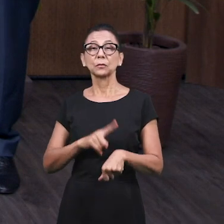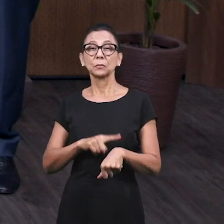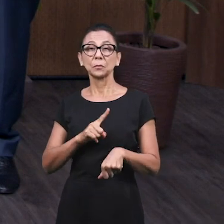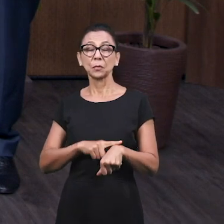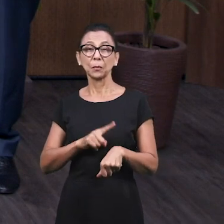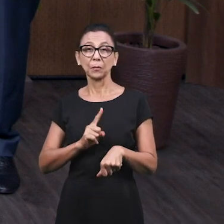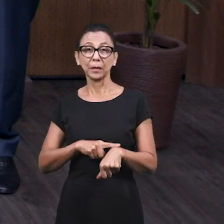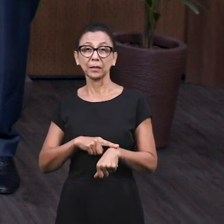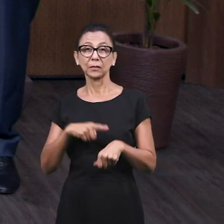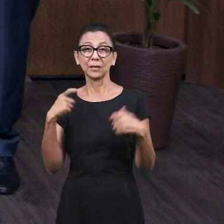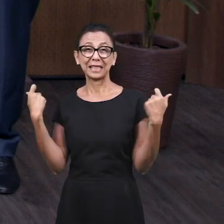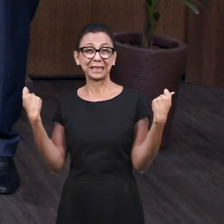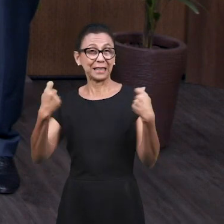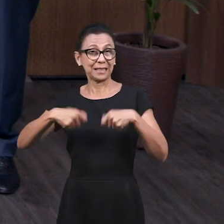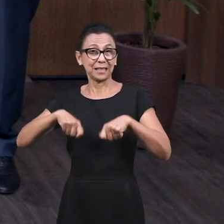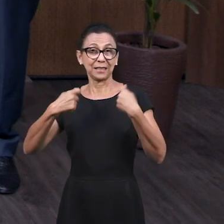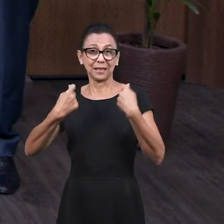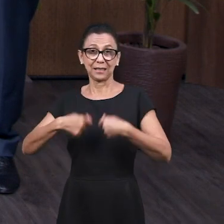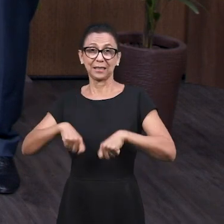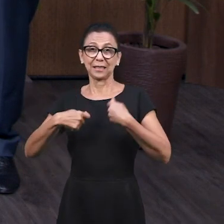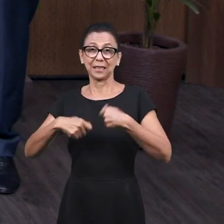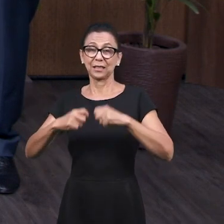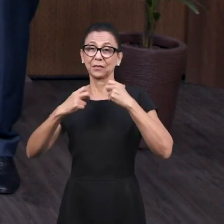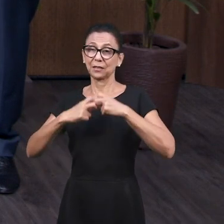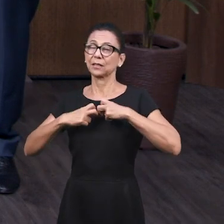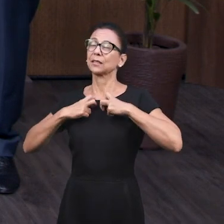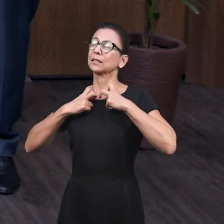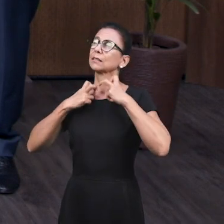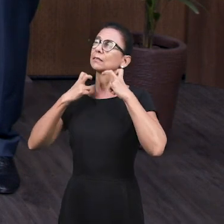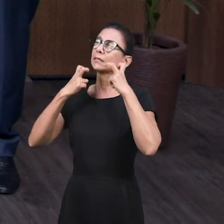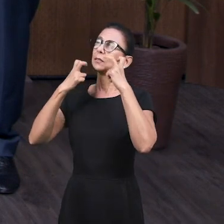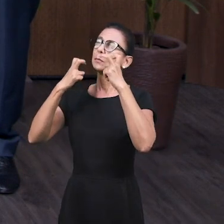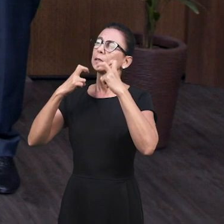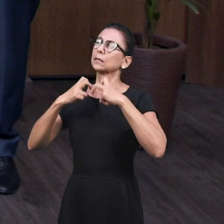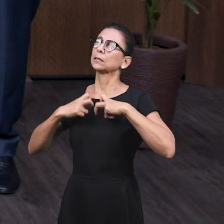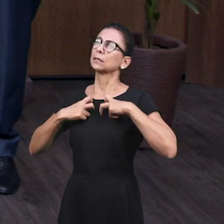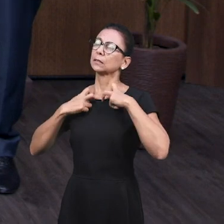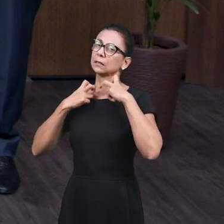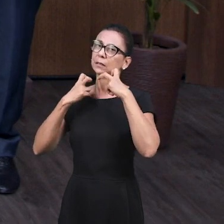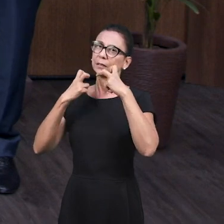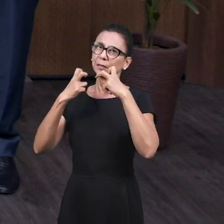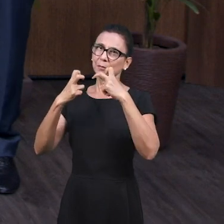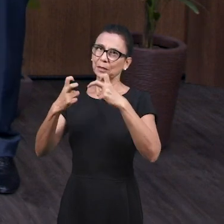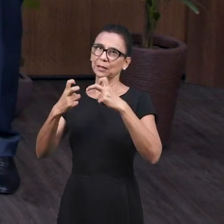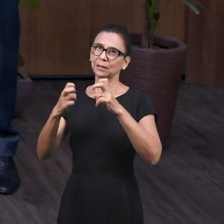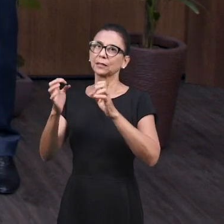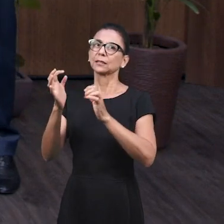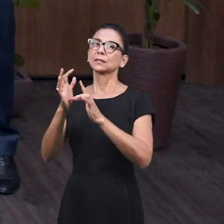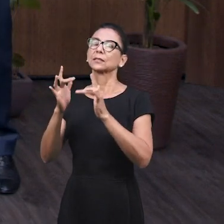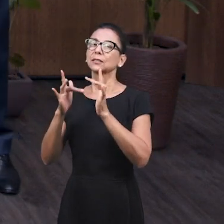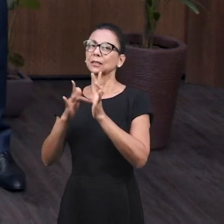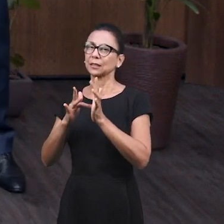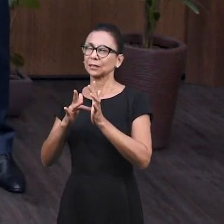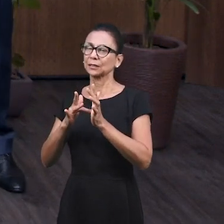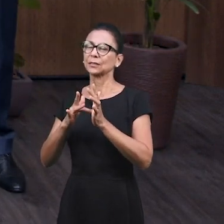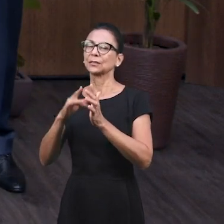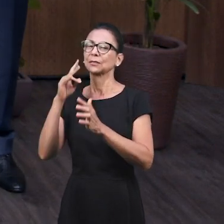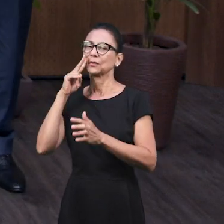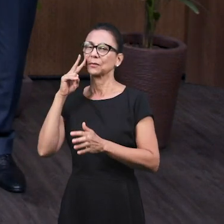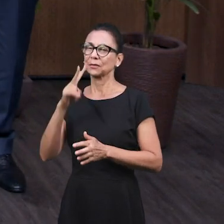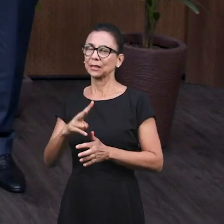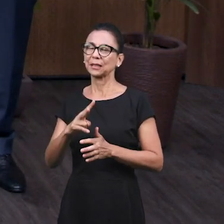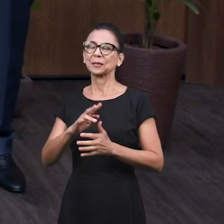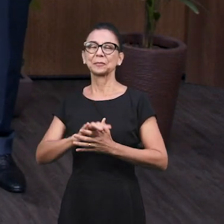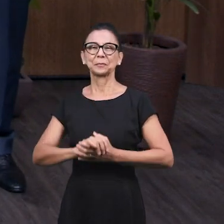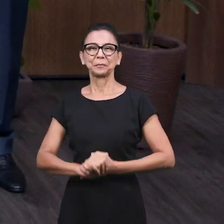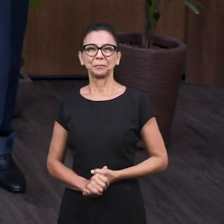Et la voix du nécessiteux est toujours entendue par le Seigneur Jésus. La foule qui